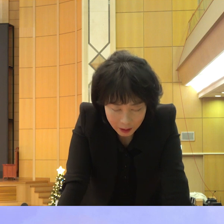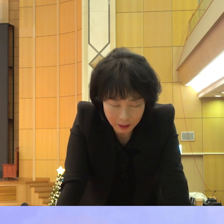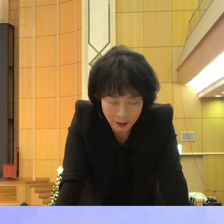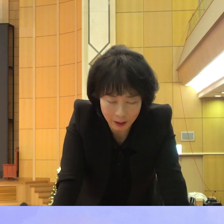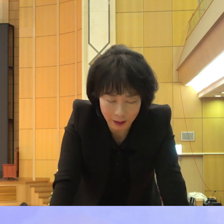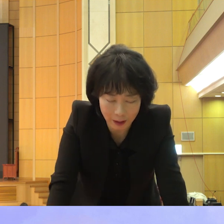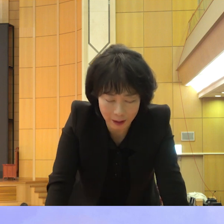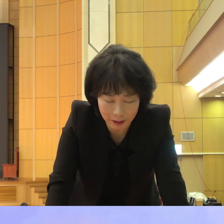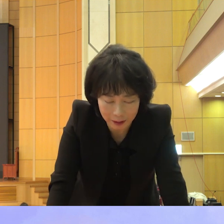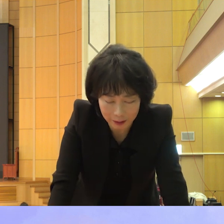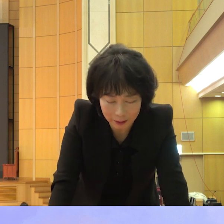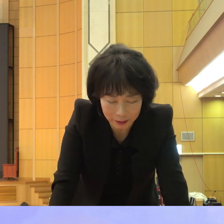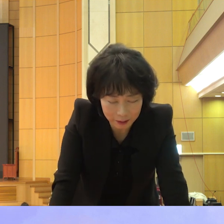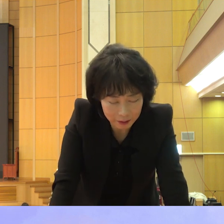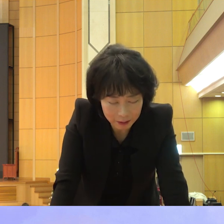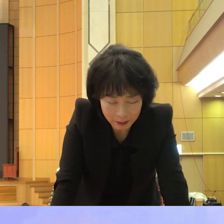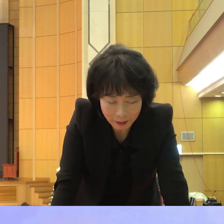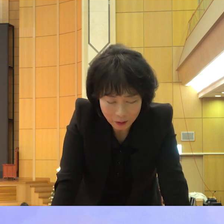백성들을 불기둥으로